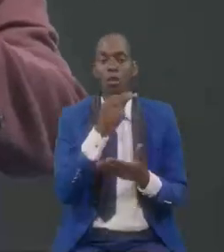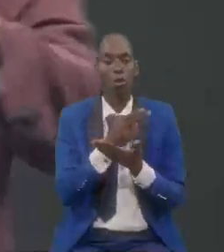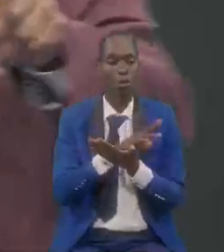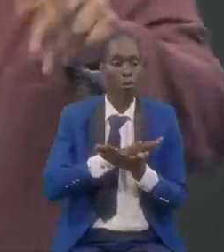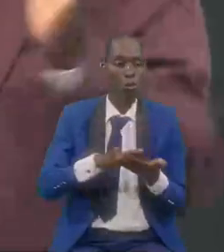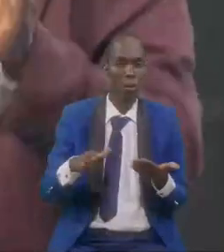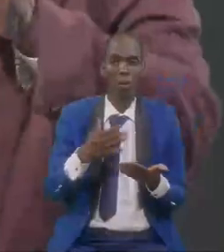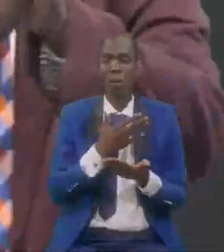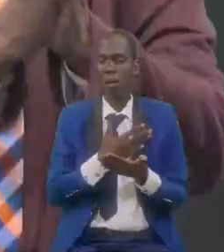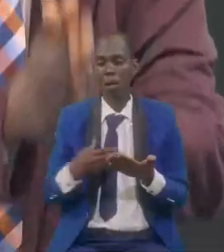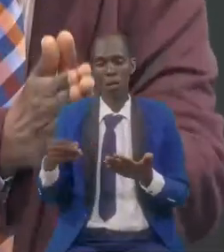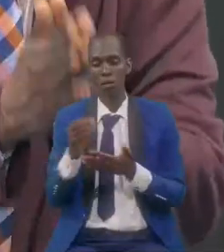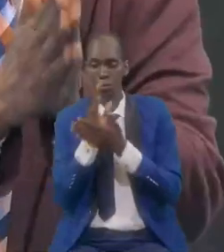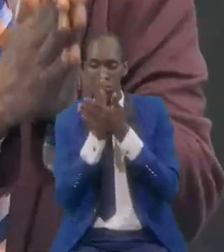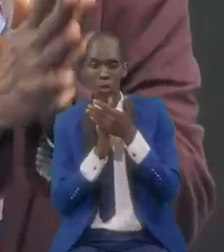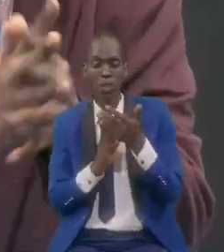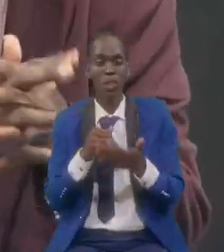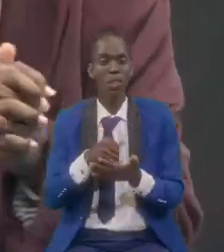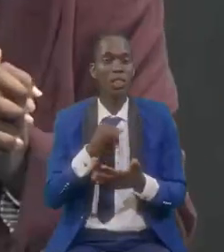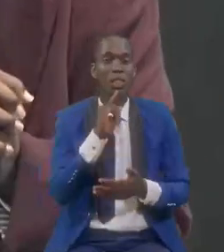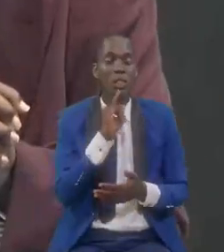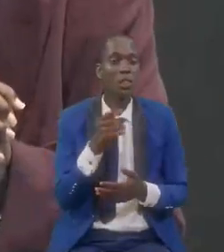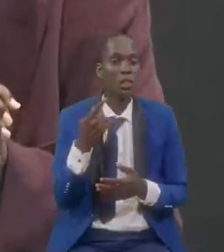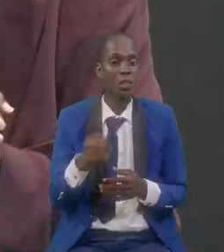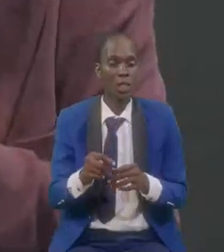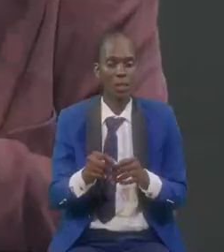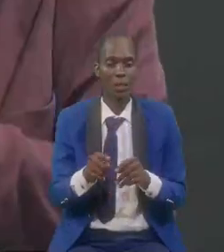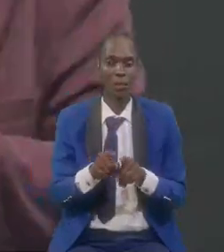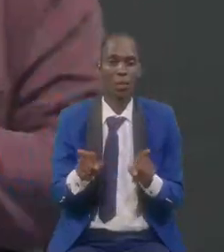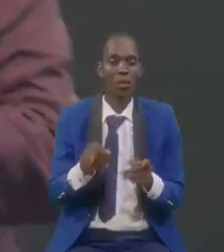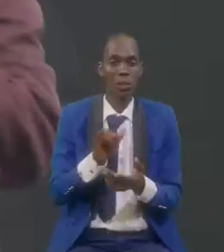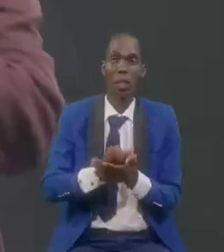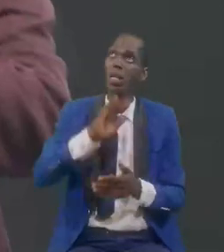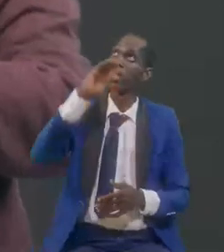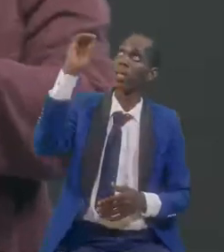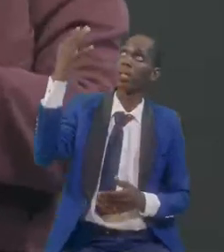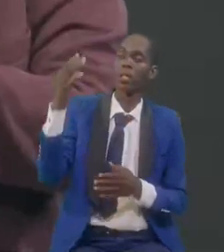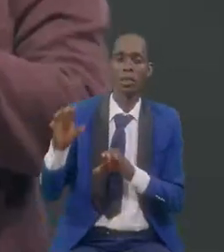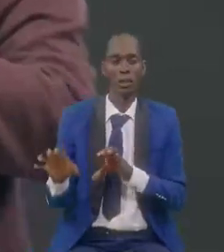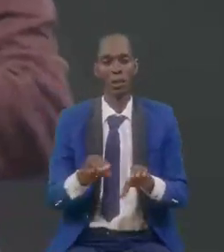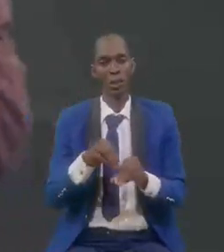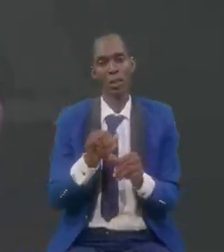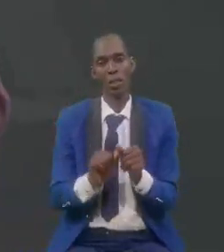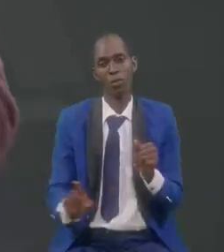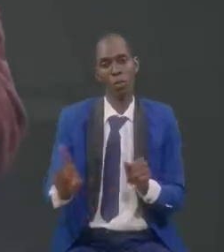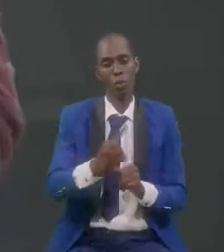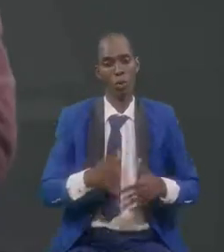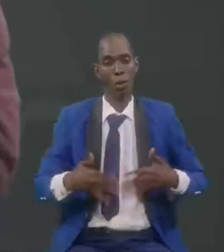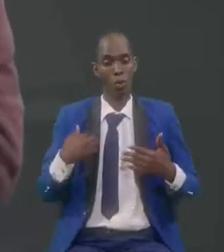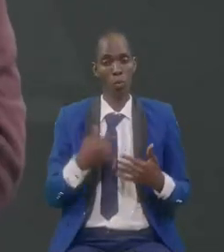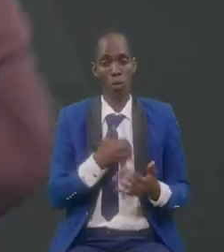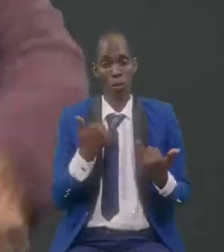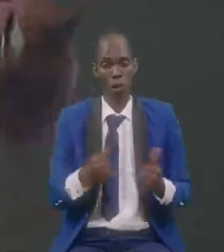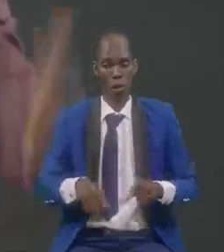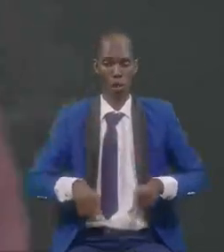l'impiété et la sobriété, c'est la différence que la grâce vient apporter dans nos vies. Et nous devons